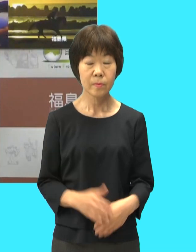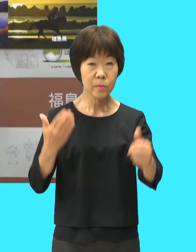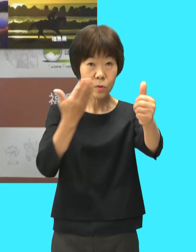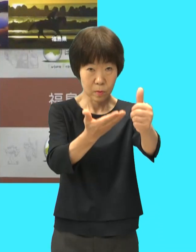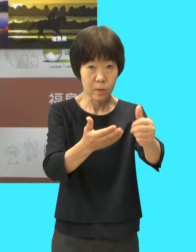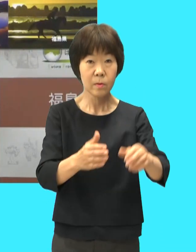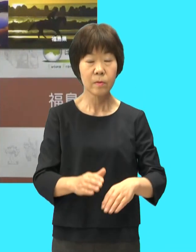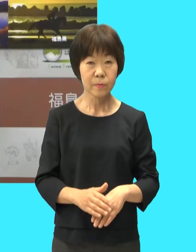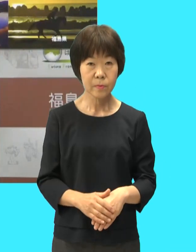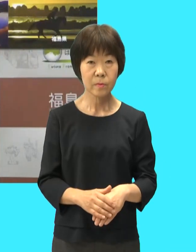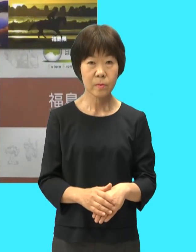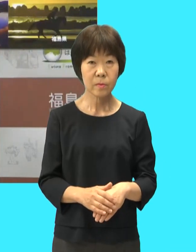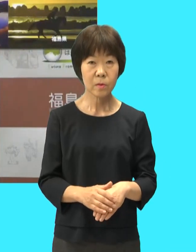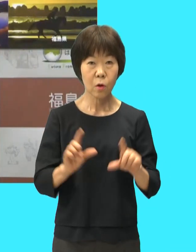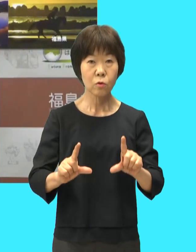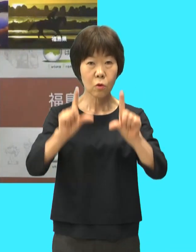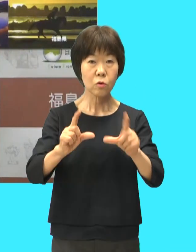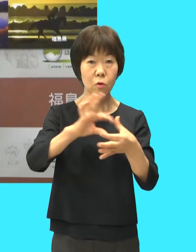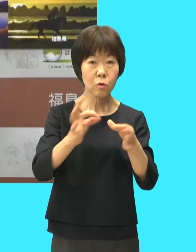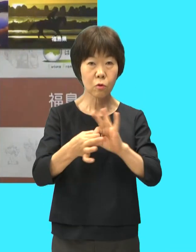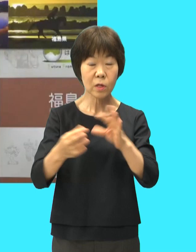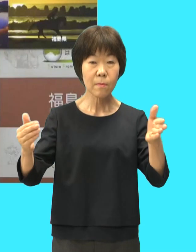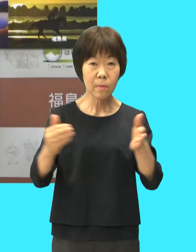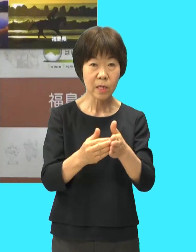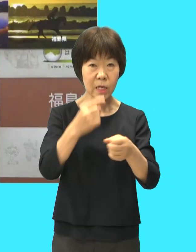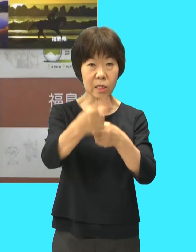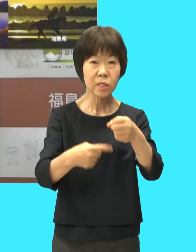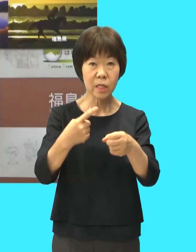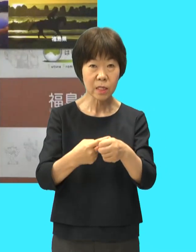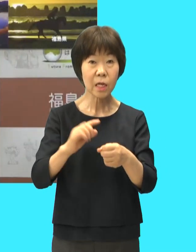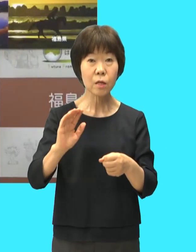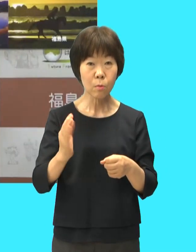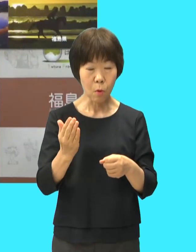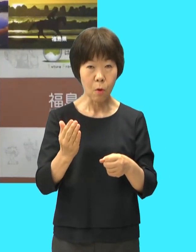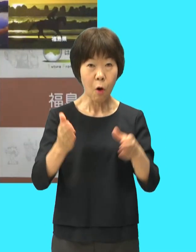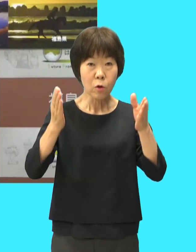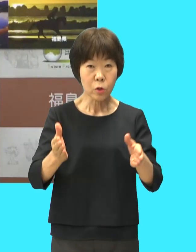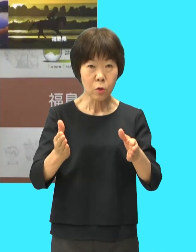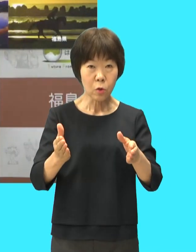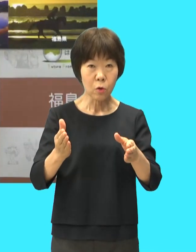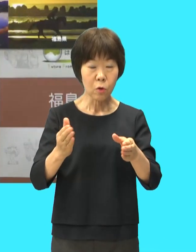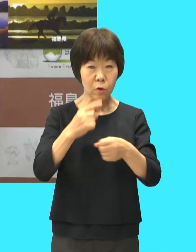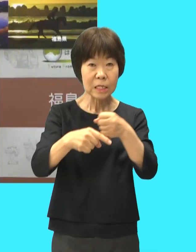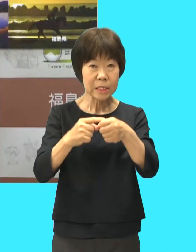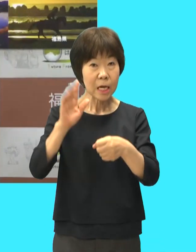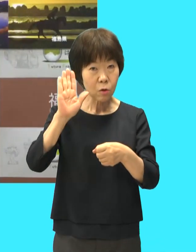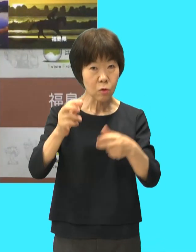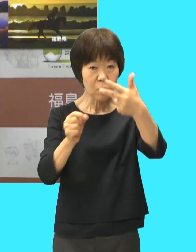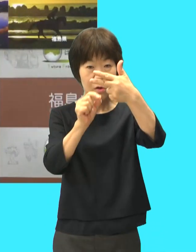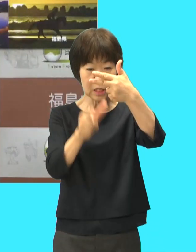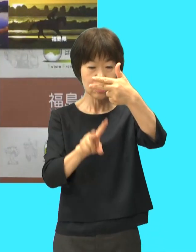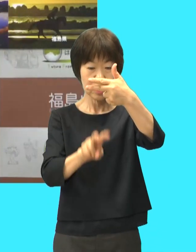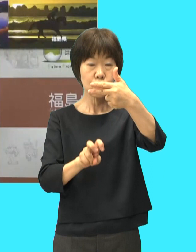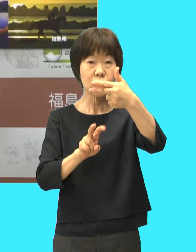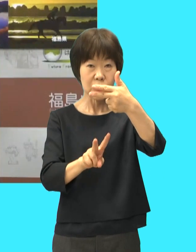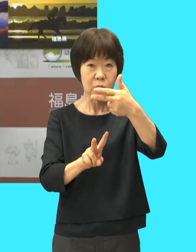進歩のセキュア訪ねてあの東京五輪まで1年ですけれどもまさにちょうど1年後の7月22日何